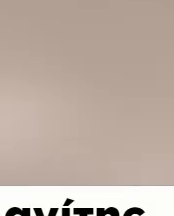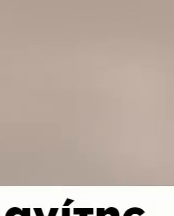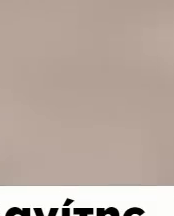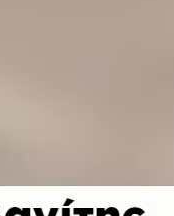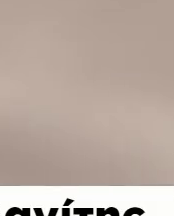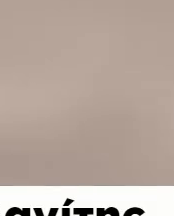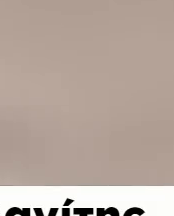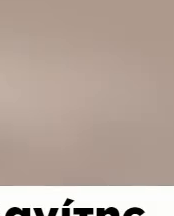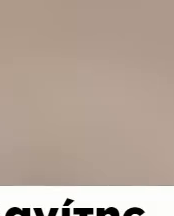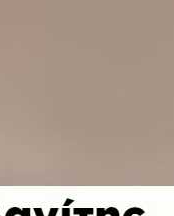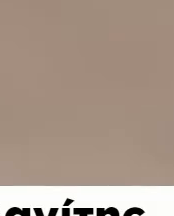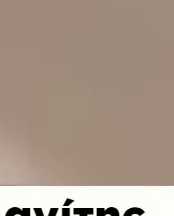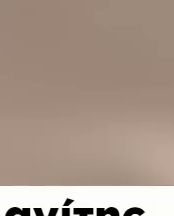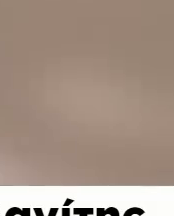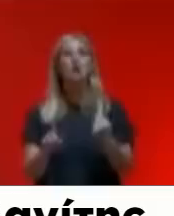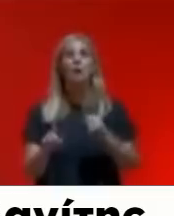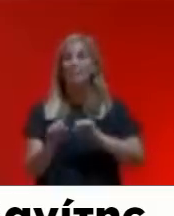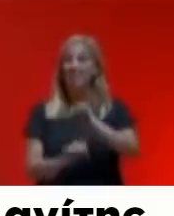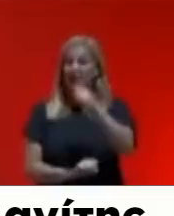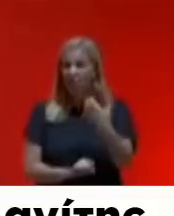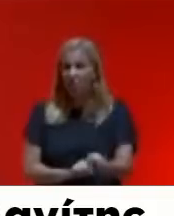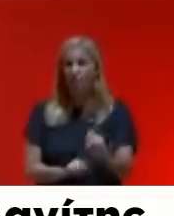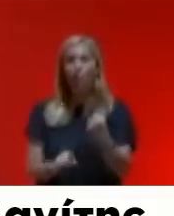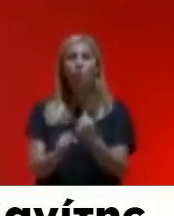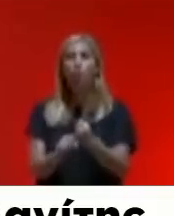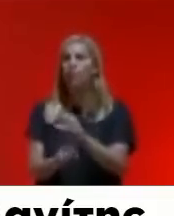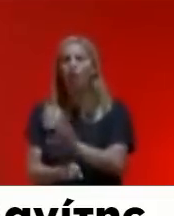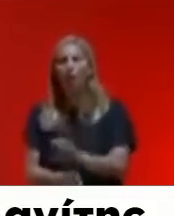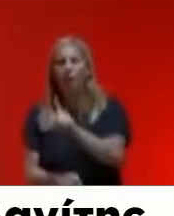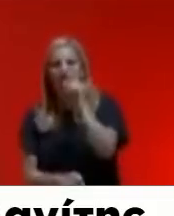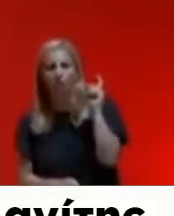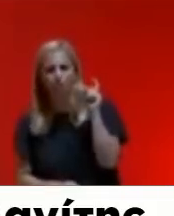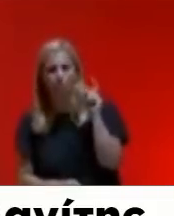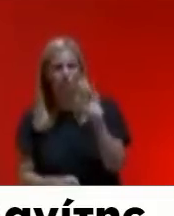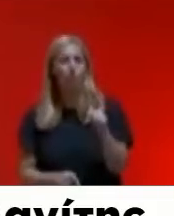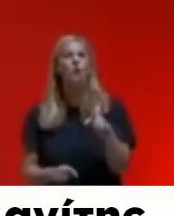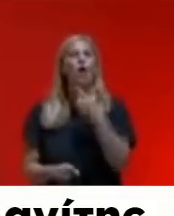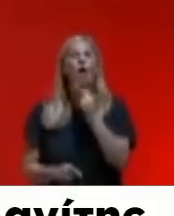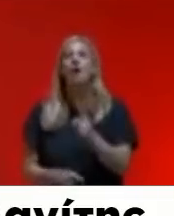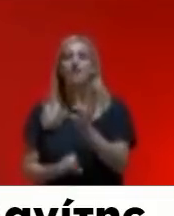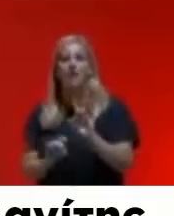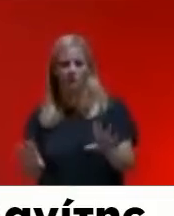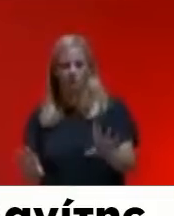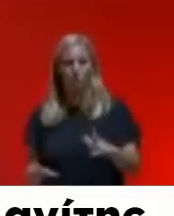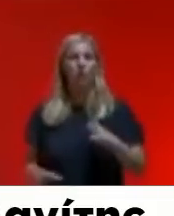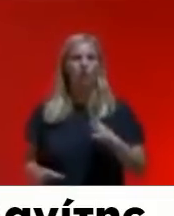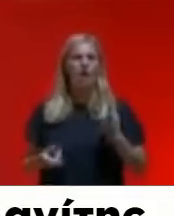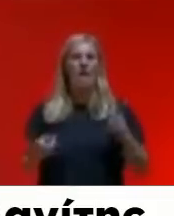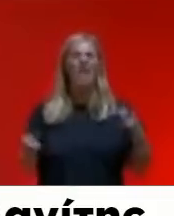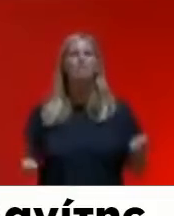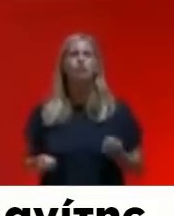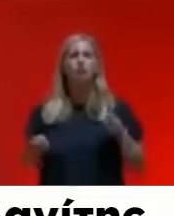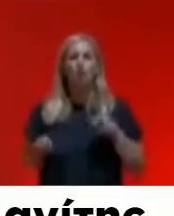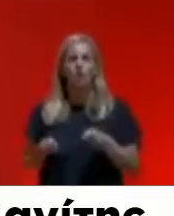ενδεχομένως να υπάρξει, αν όχι σήμερα το βράδυ, αύριο το πρωί, να υπάρξει αναβολή της εκλογικής διαδικασίας εξαιτίας όλων αυτών που